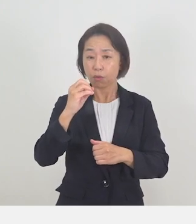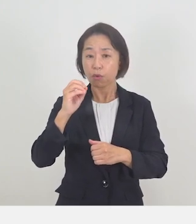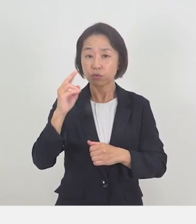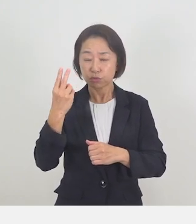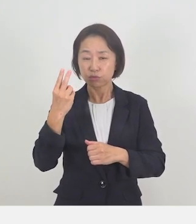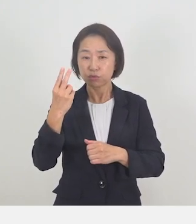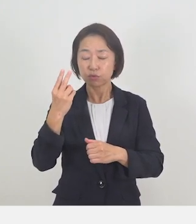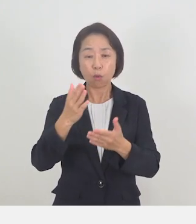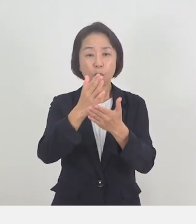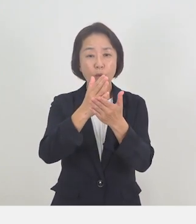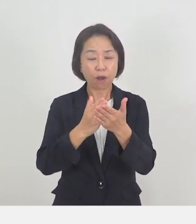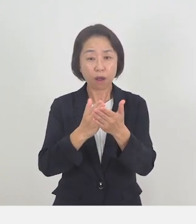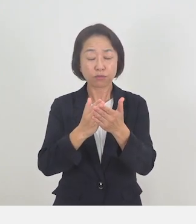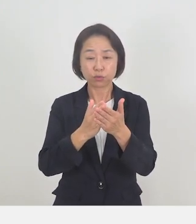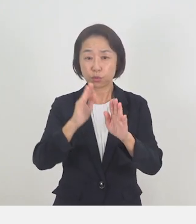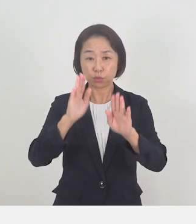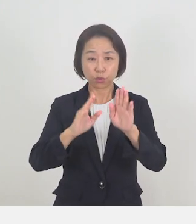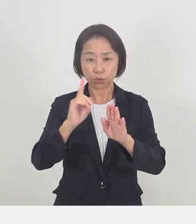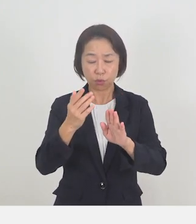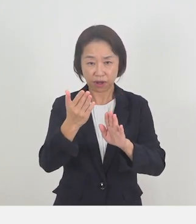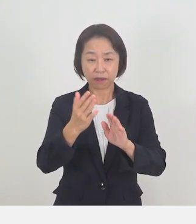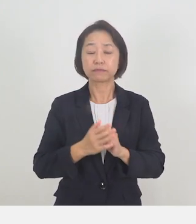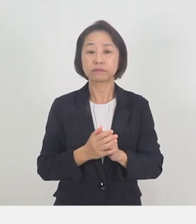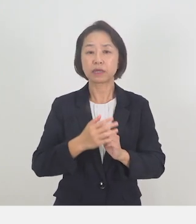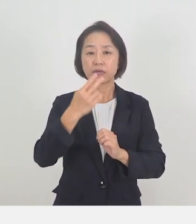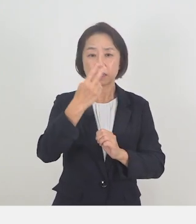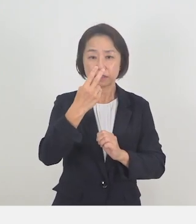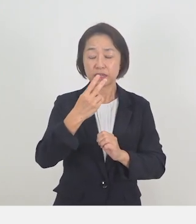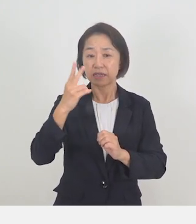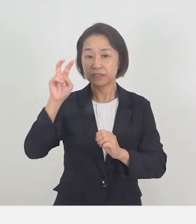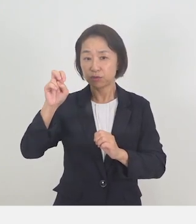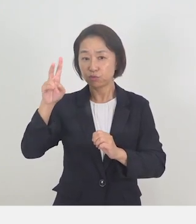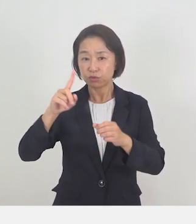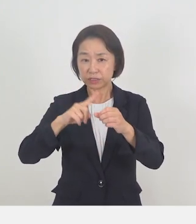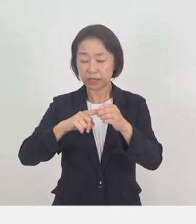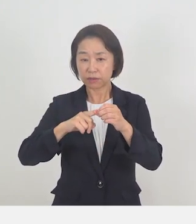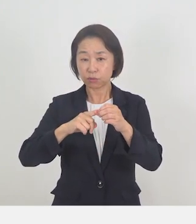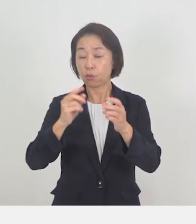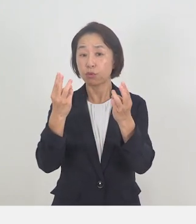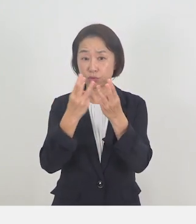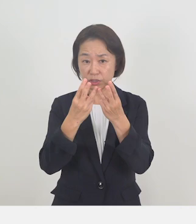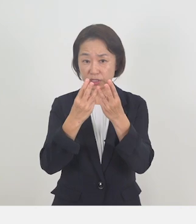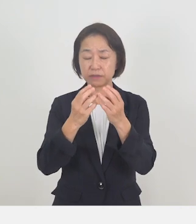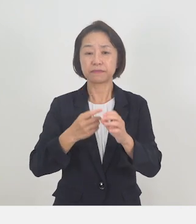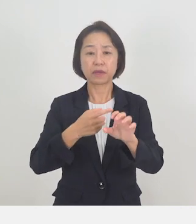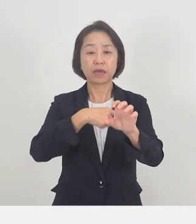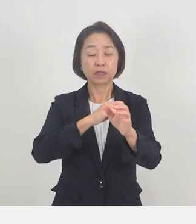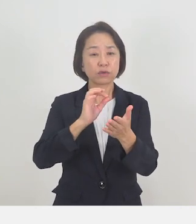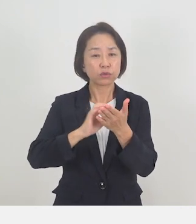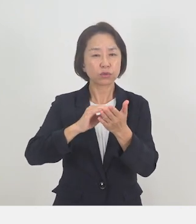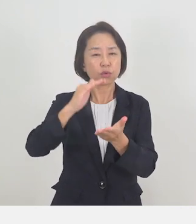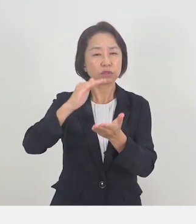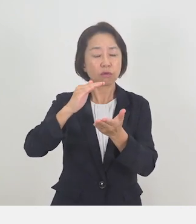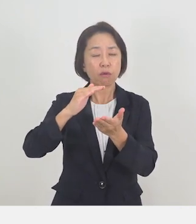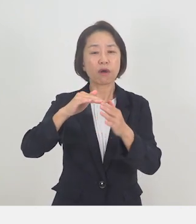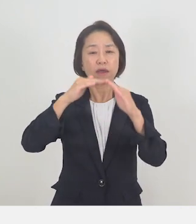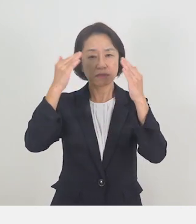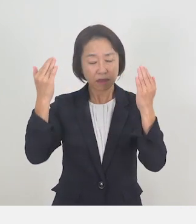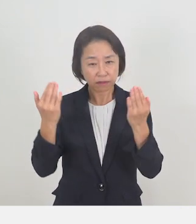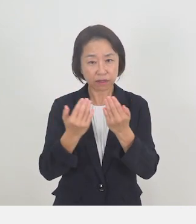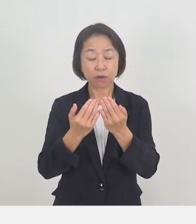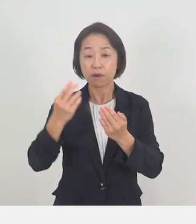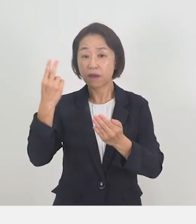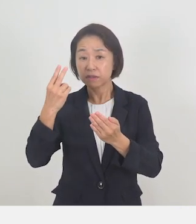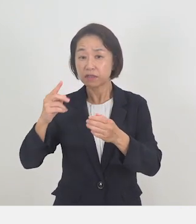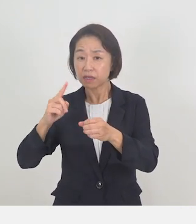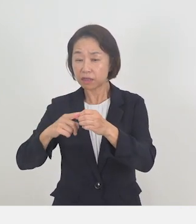時点での状況です直近2022年度の速方値ですがエネルギー消費量全体では2000年度